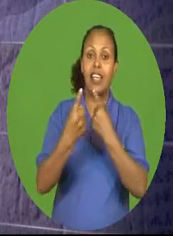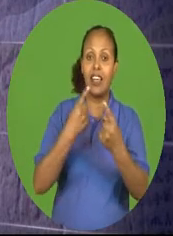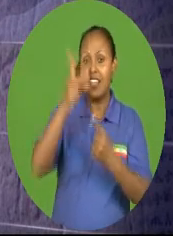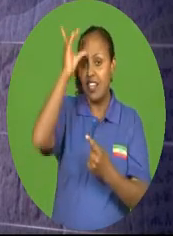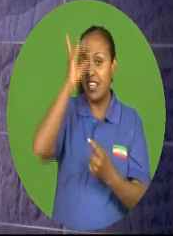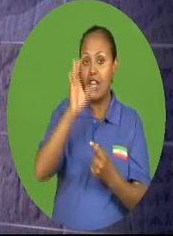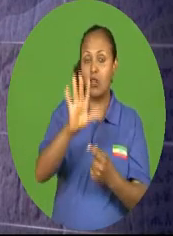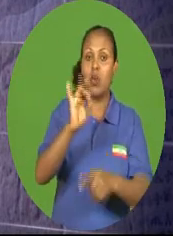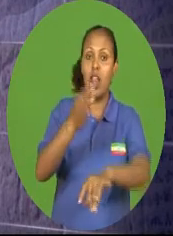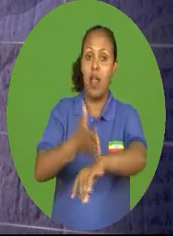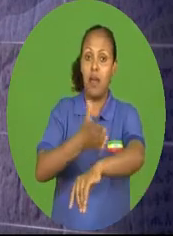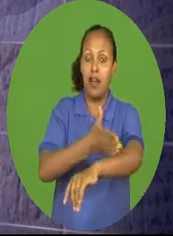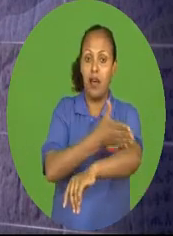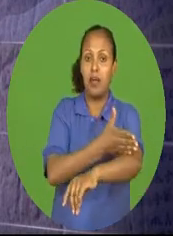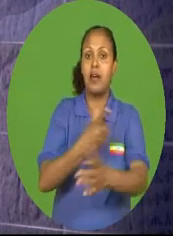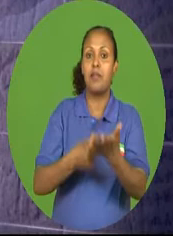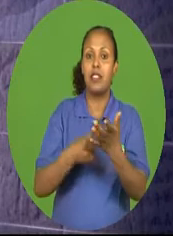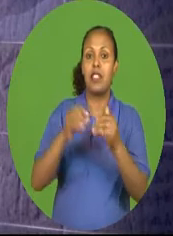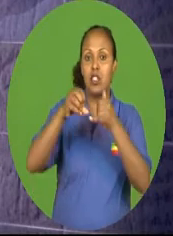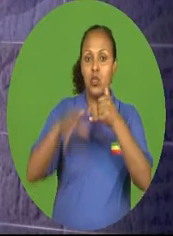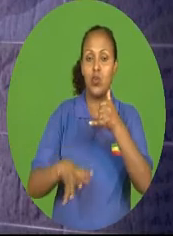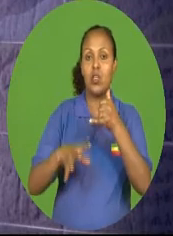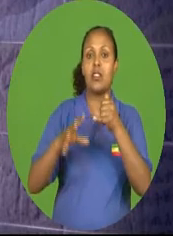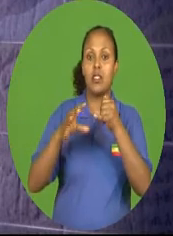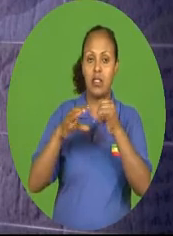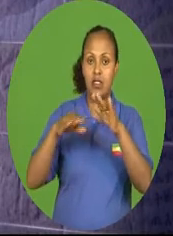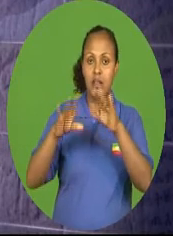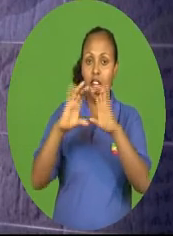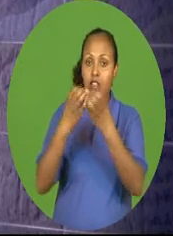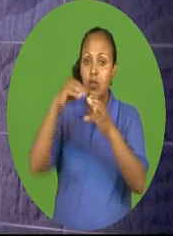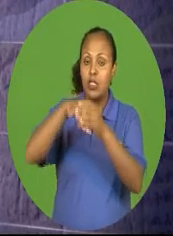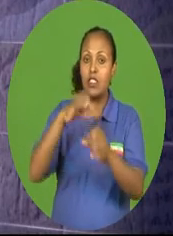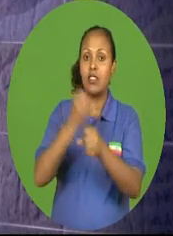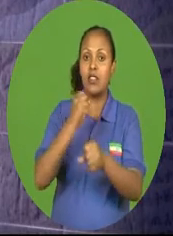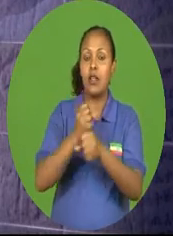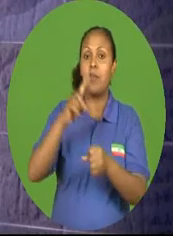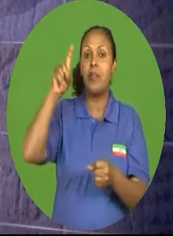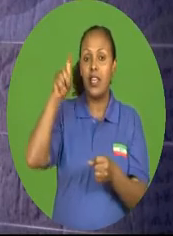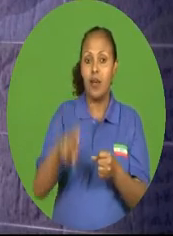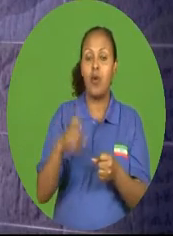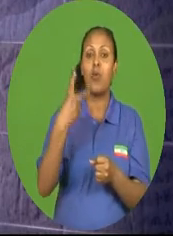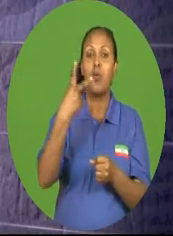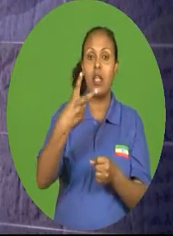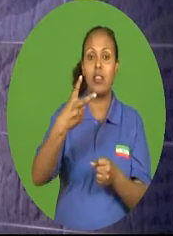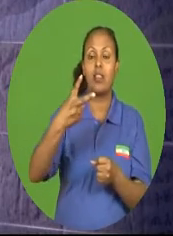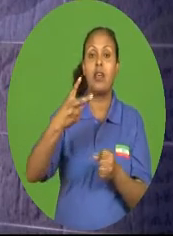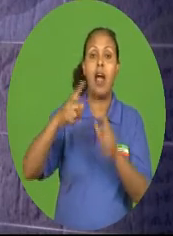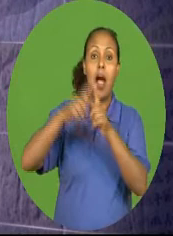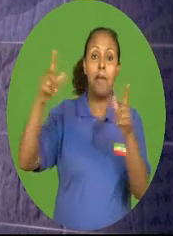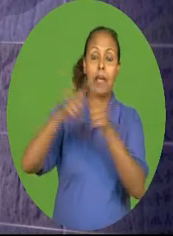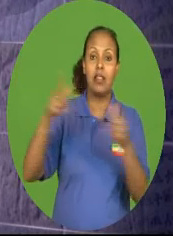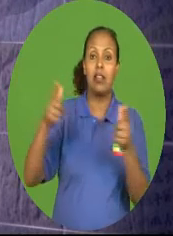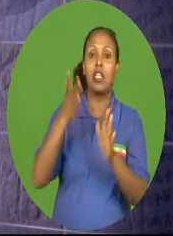ጊዜ የንግግር ክህላችሁን ለማዳበር በዚህ ንዑስ ክፍል በክፍል ውስጥ እንድትሰሯቸው የሚገቡ